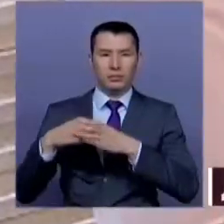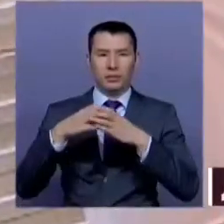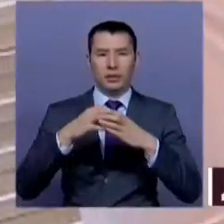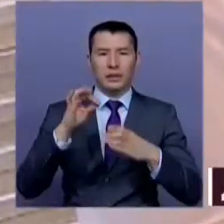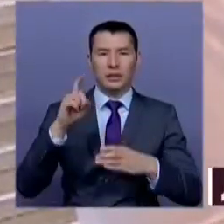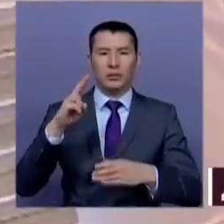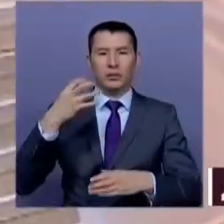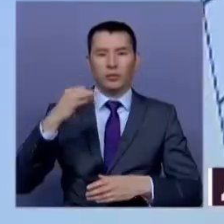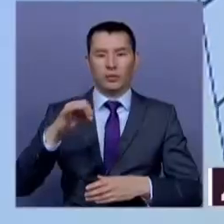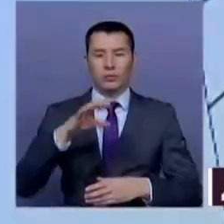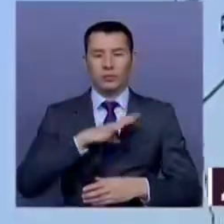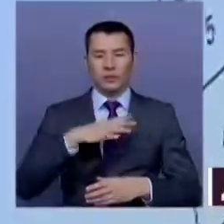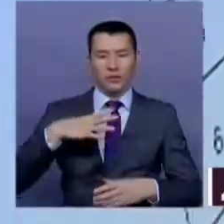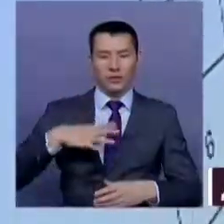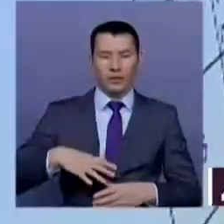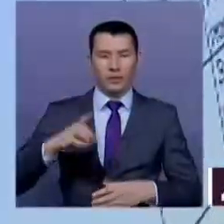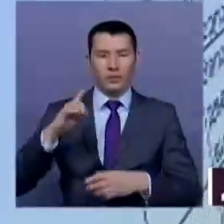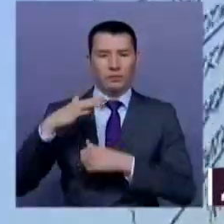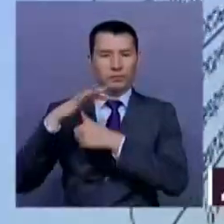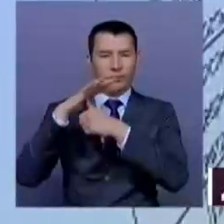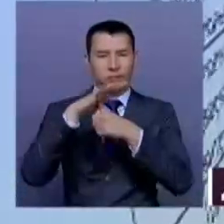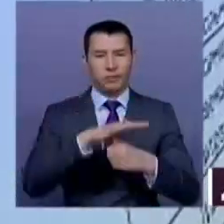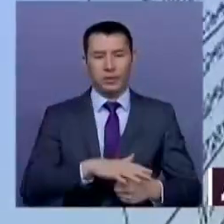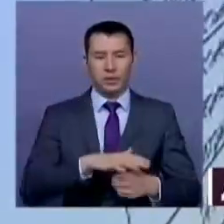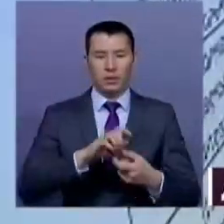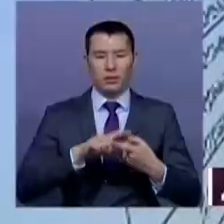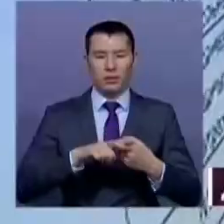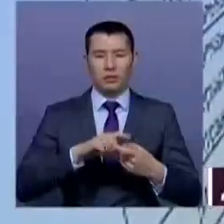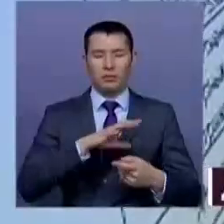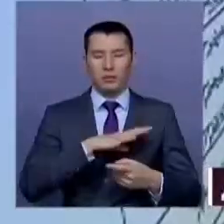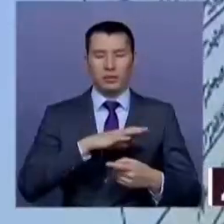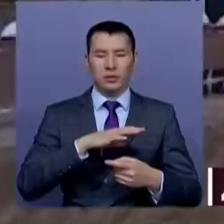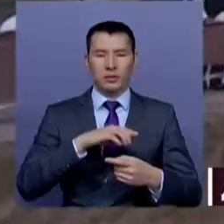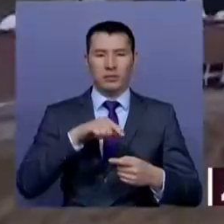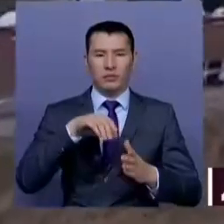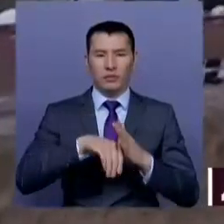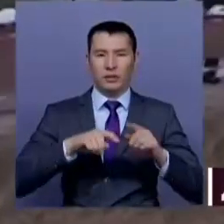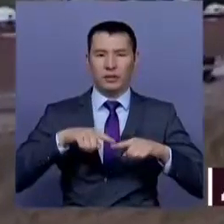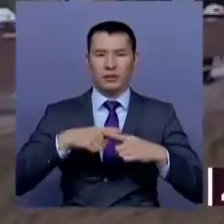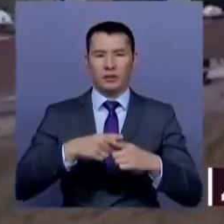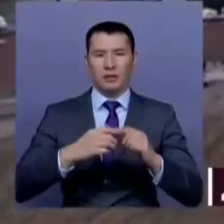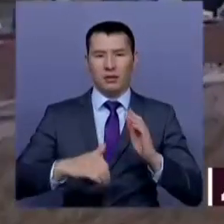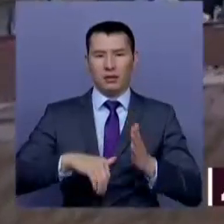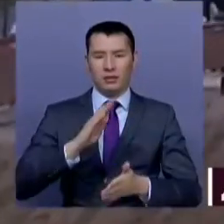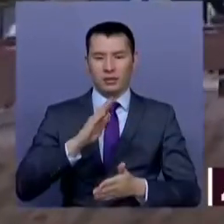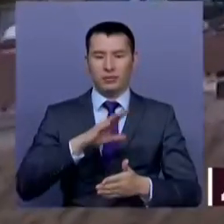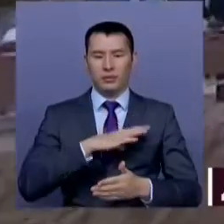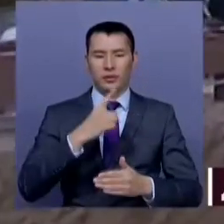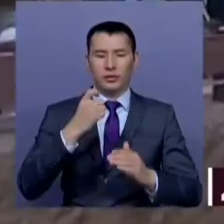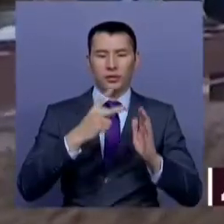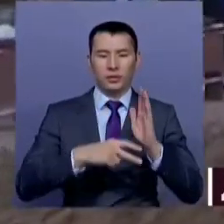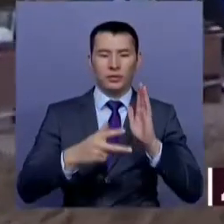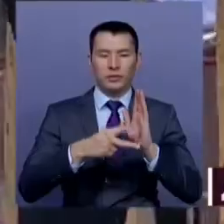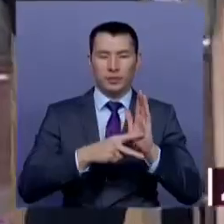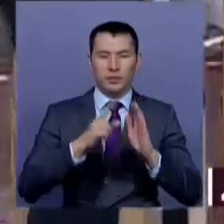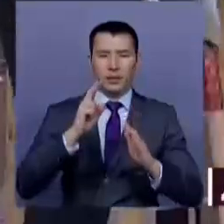Кордая, совершил вынужденную посадку. Предварительно из-за отказа работы гидравлической системы. Это произошло в 180 километрах от